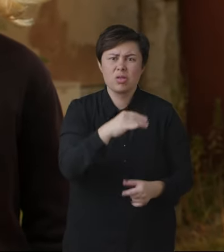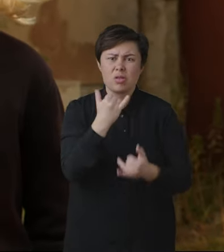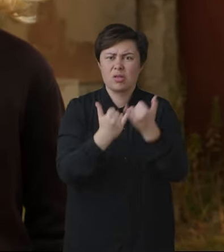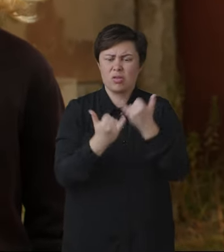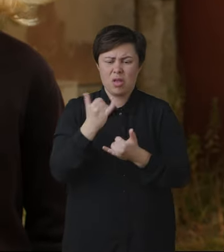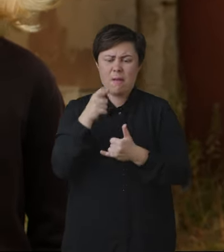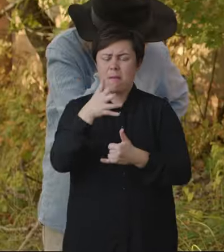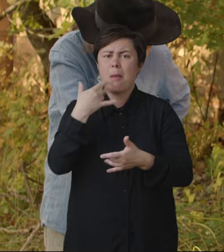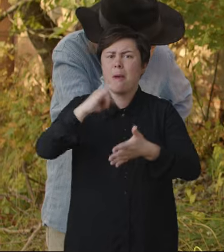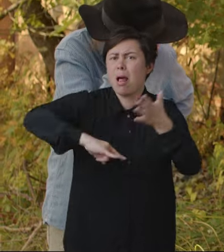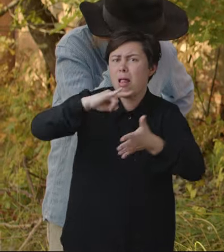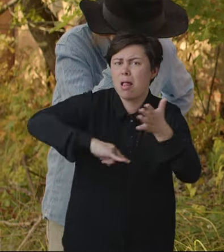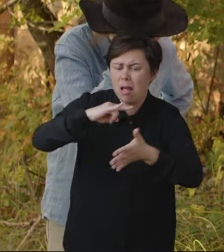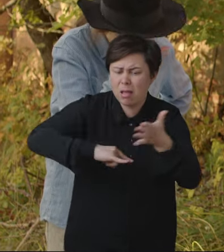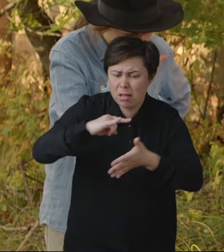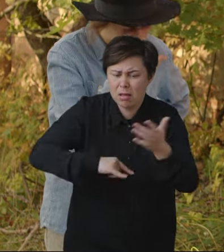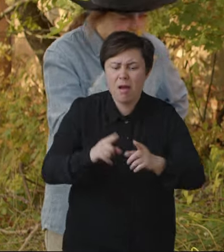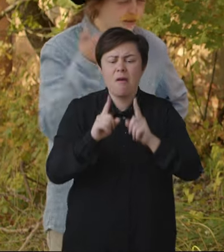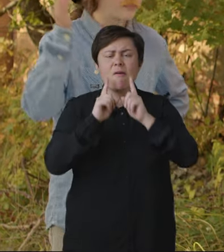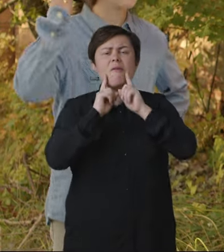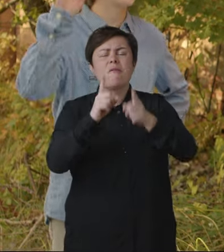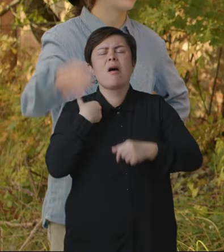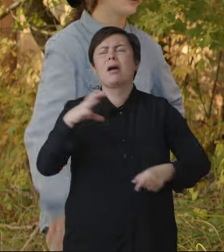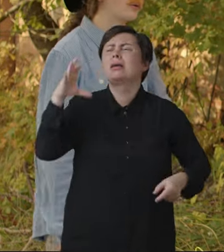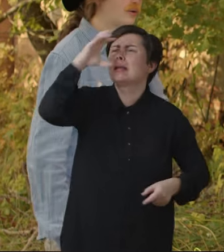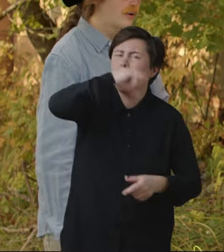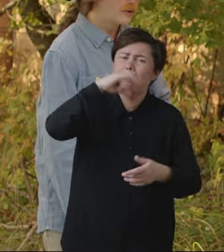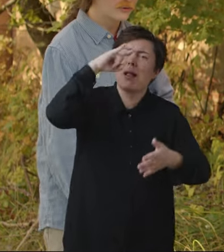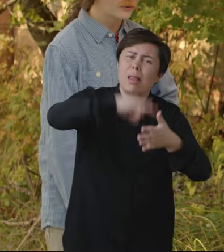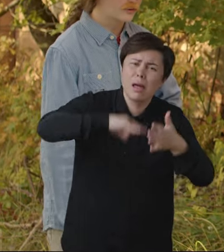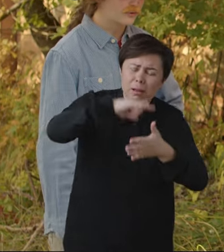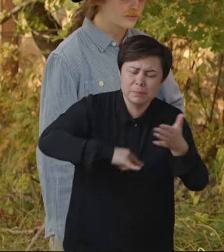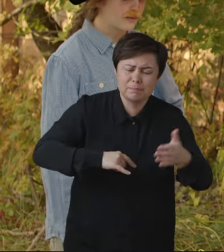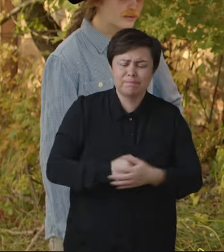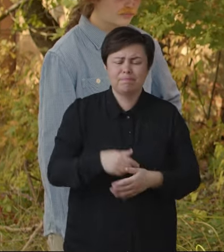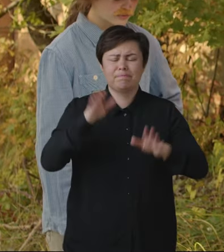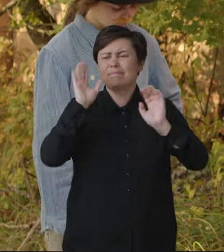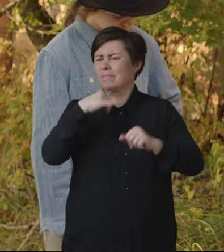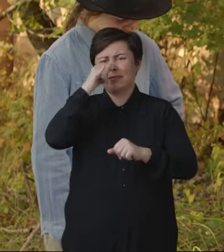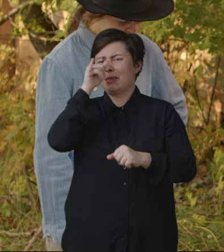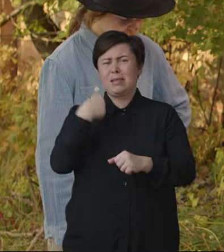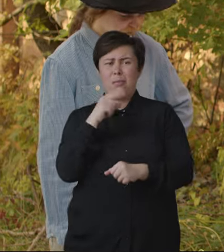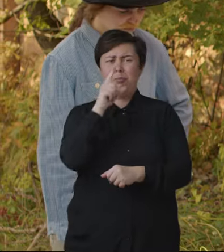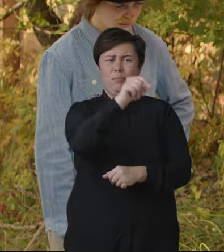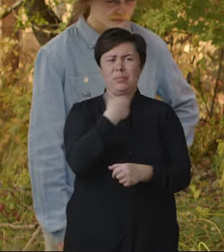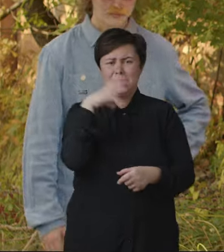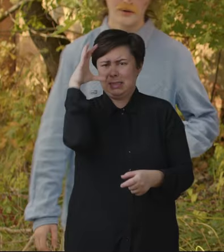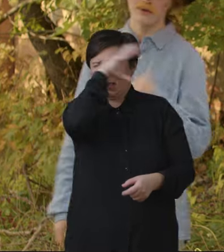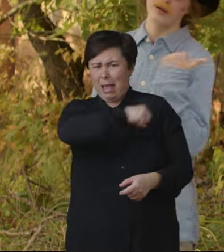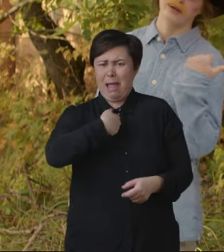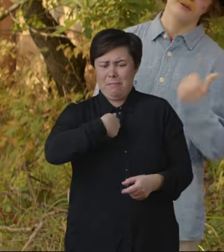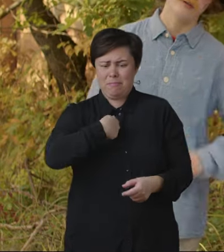nie ma legitymacji. A no właśnie, zapomniałem. Ja niestety odpadam, bo zapomniałem tej